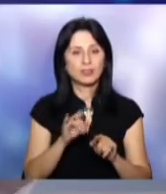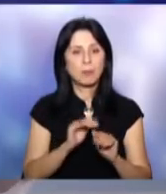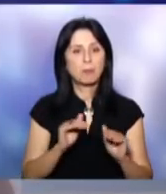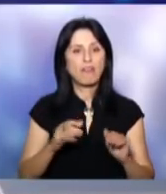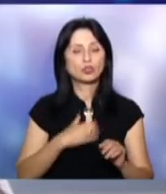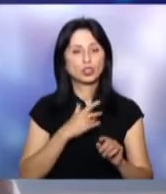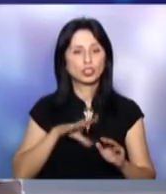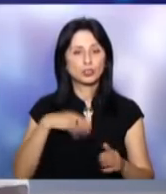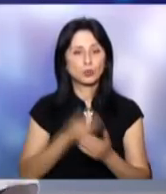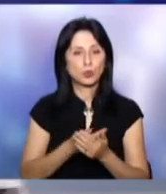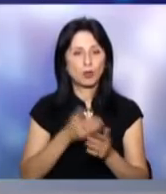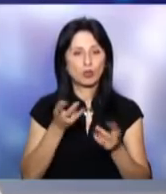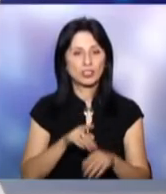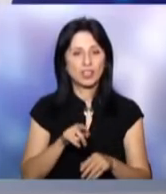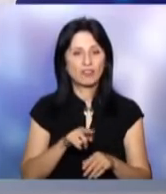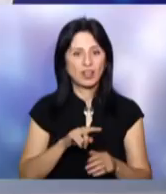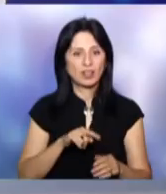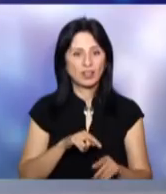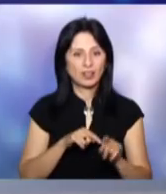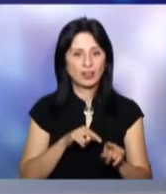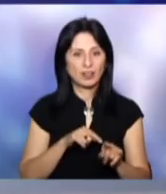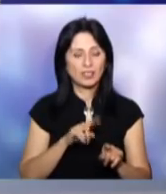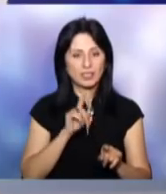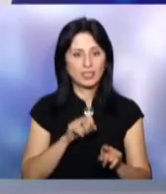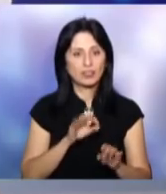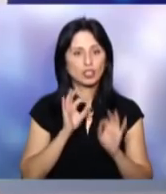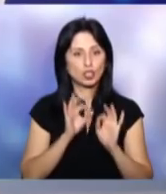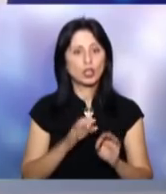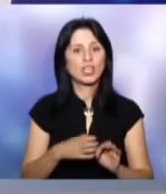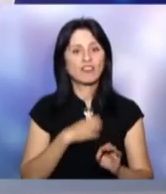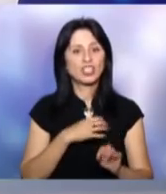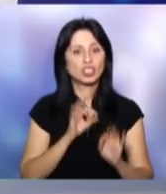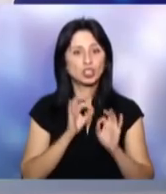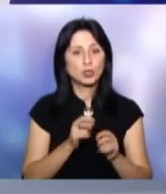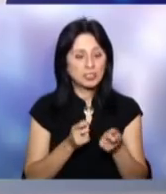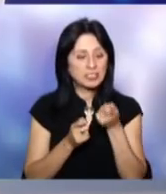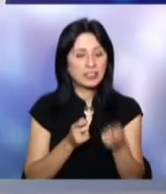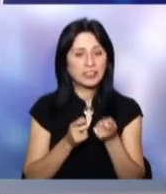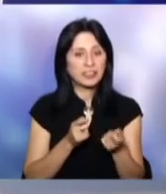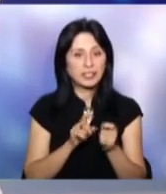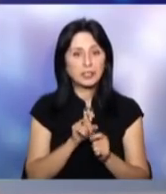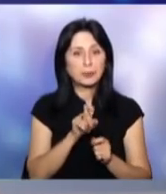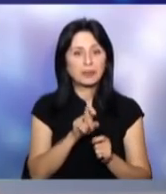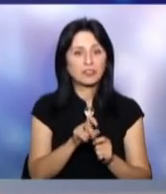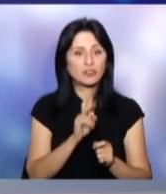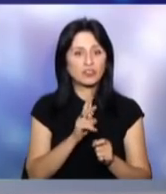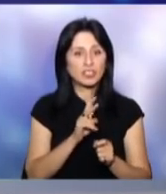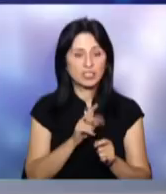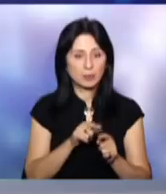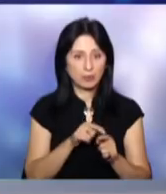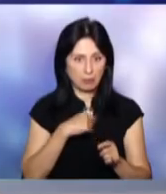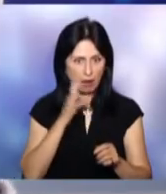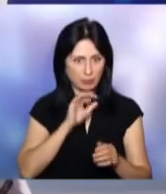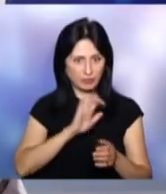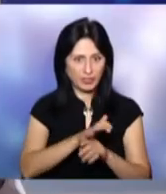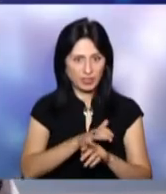ბავშვური შიშების შემდეგ რაღაც წერტილში დაფიქსირებისგან. და სწორედ გვეშინია ხოლმე ისეთი პაწაწკინტელა მატლონიასი, რომელსაც მოვერევით, იმიტომ